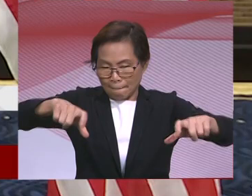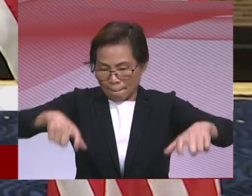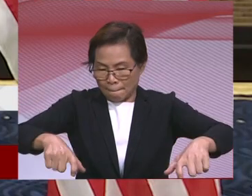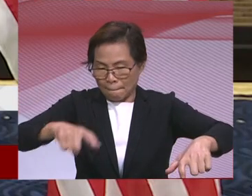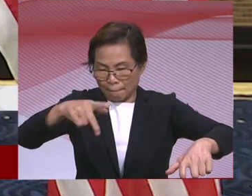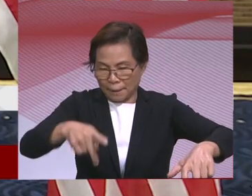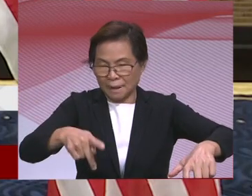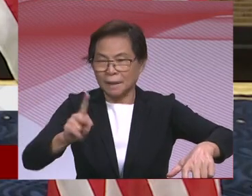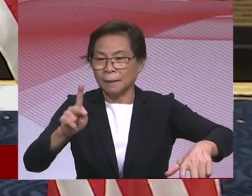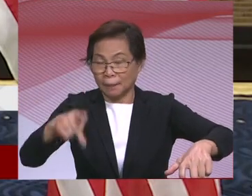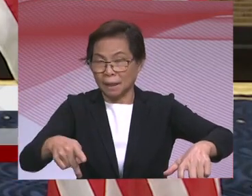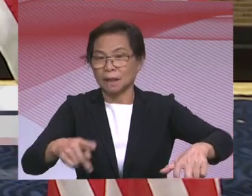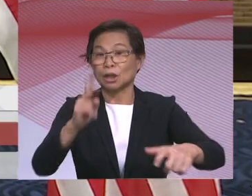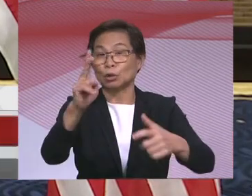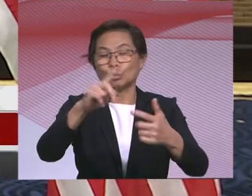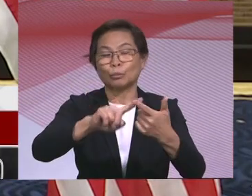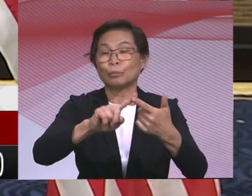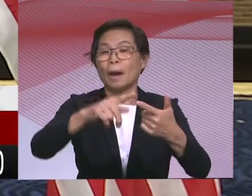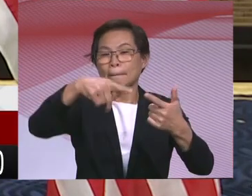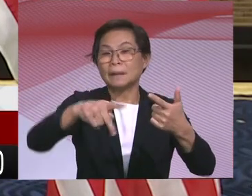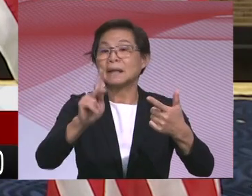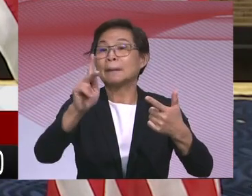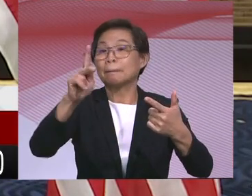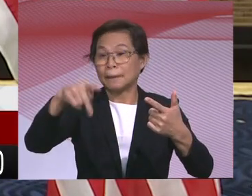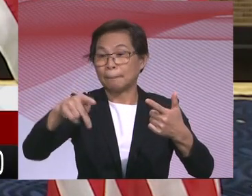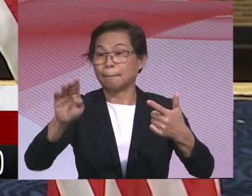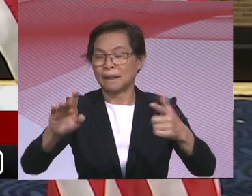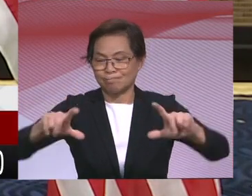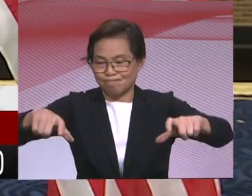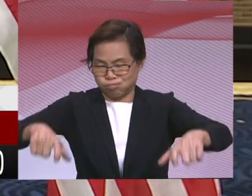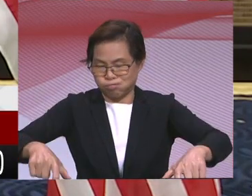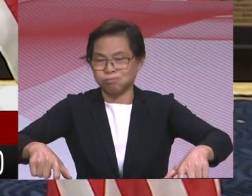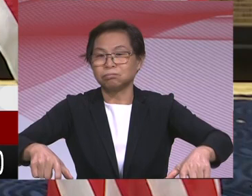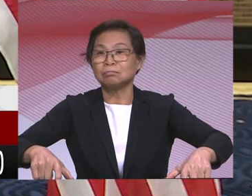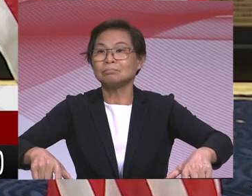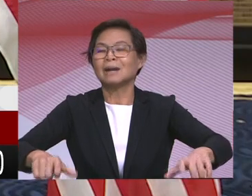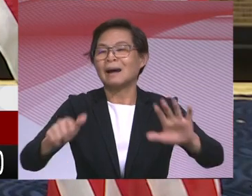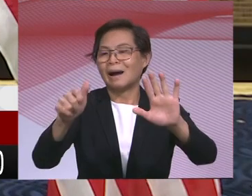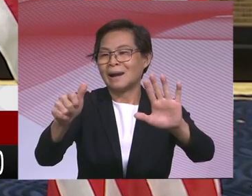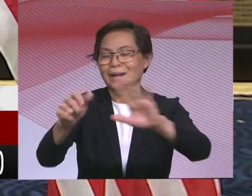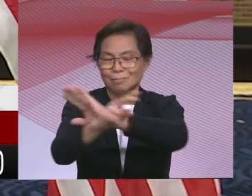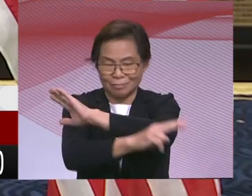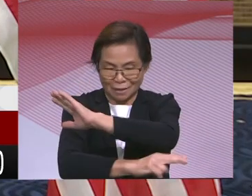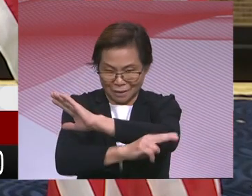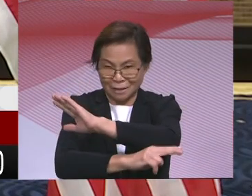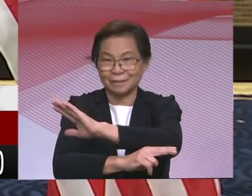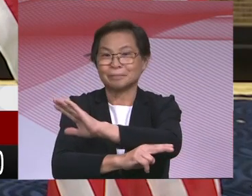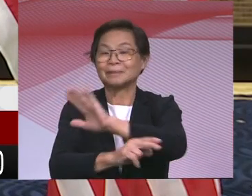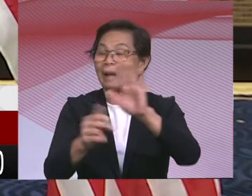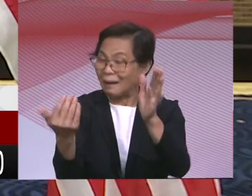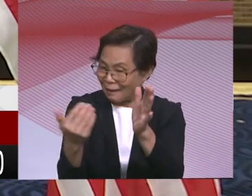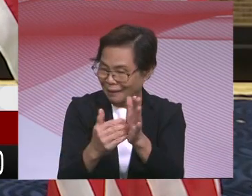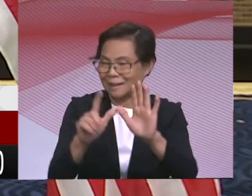kedua pipi bersyarat Pique PB ya Ini juga ke atas enam buah lagi Negeri